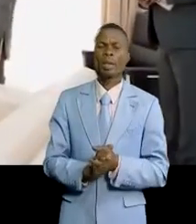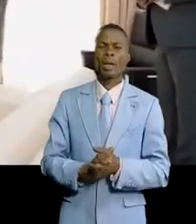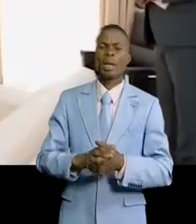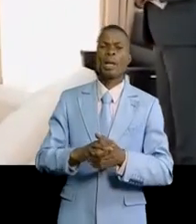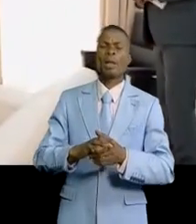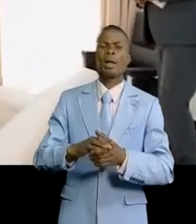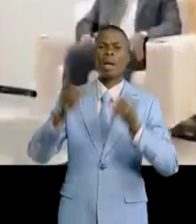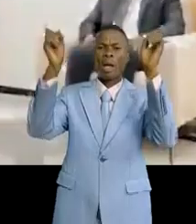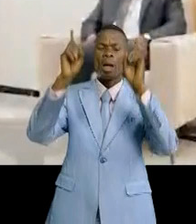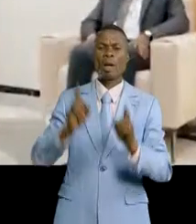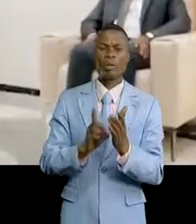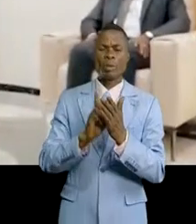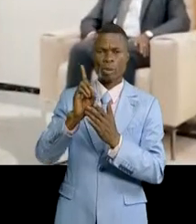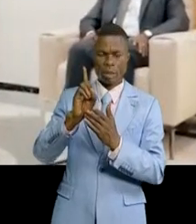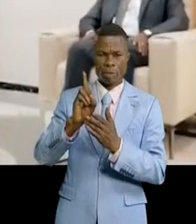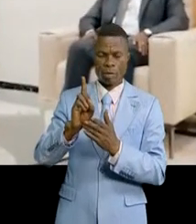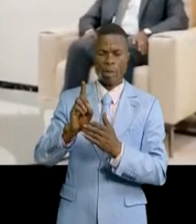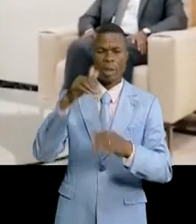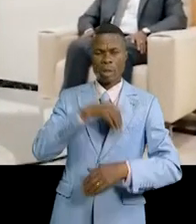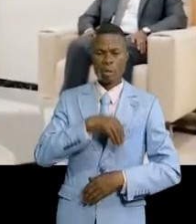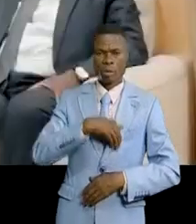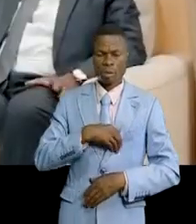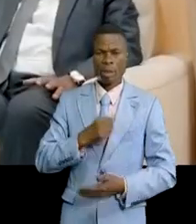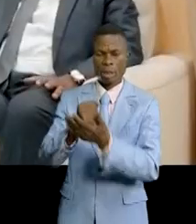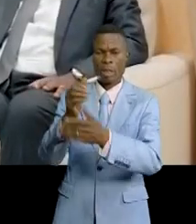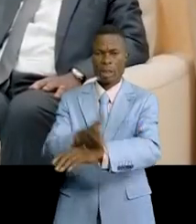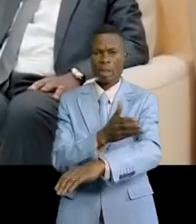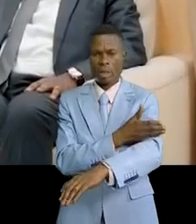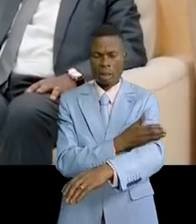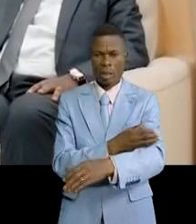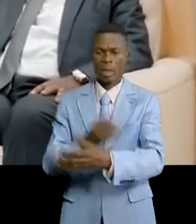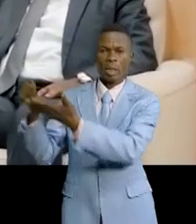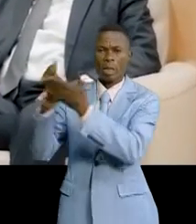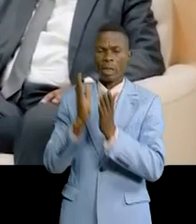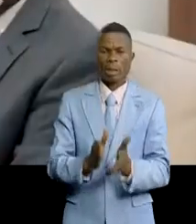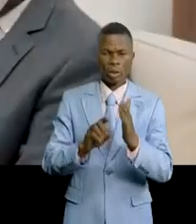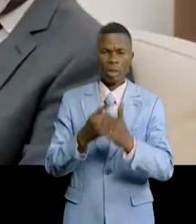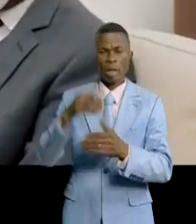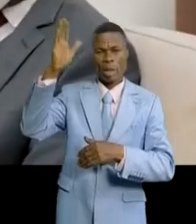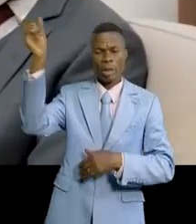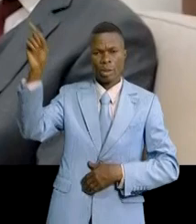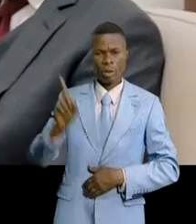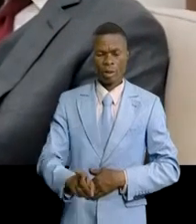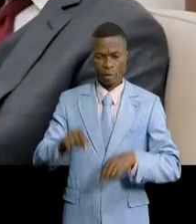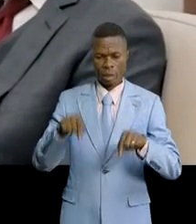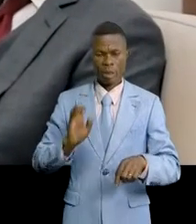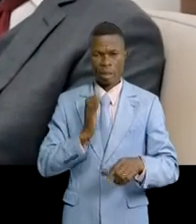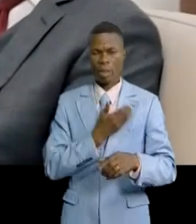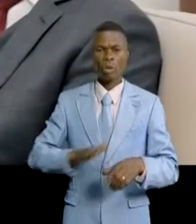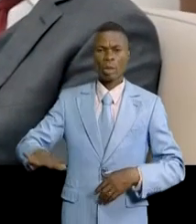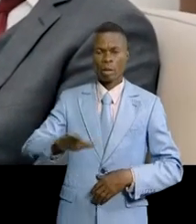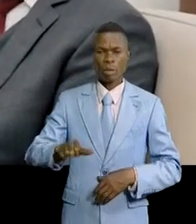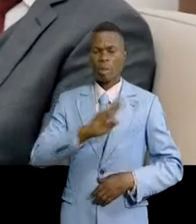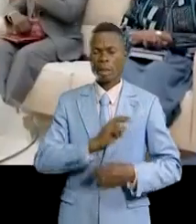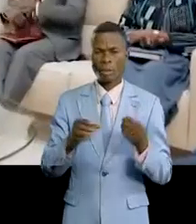conformément à sa mission à contribuer à l'accroissement du volume des investissements directs étrangers arabes en République démocratique du Congo et à